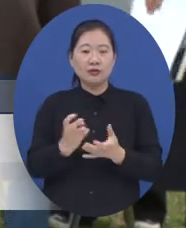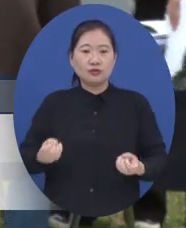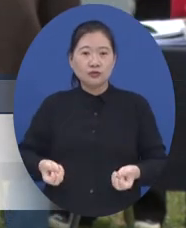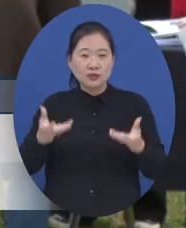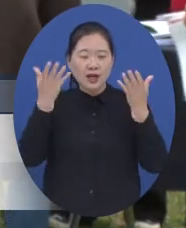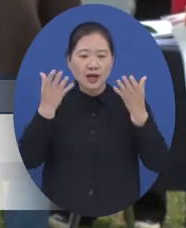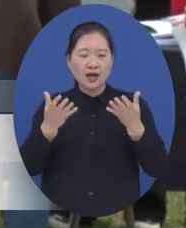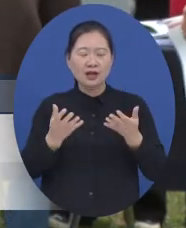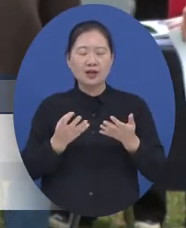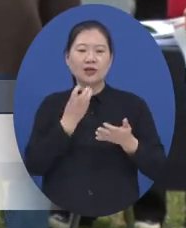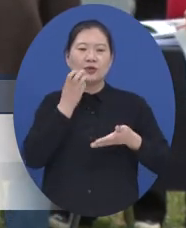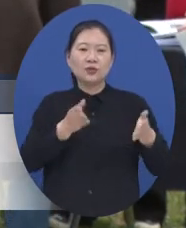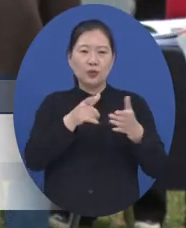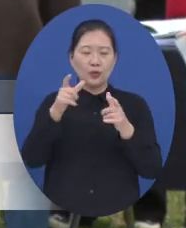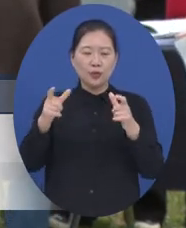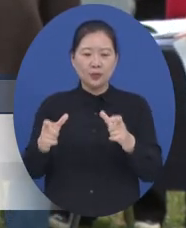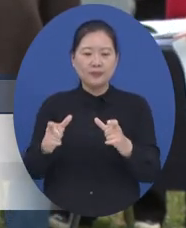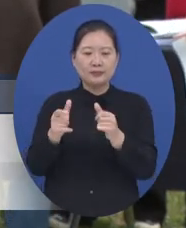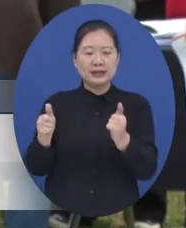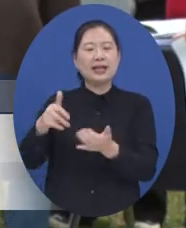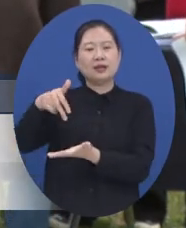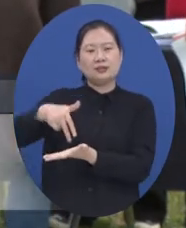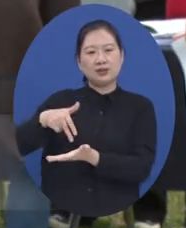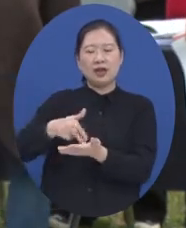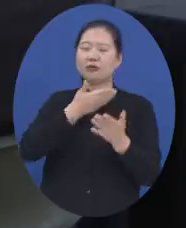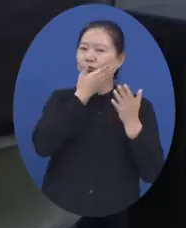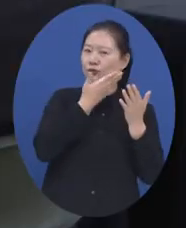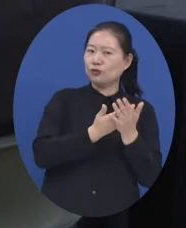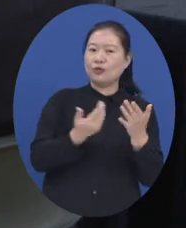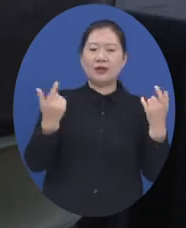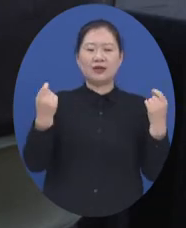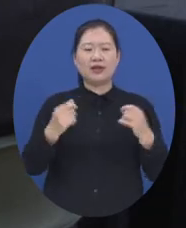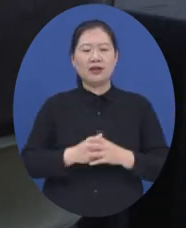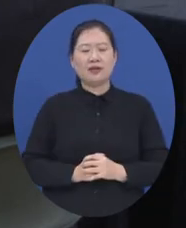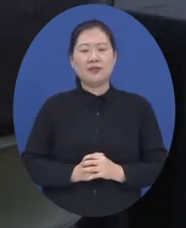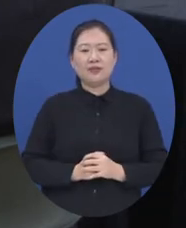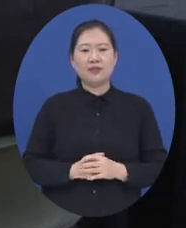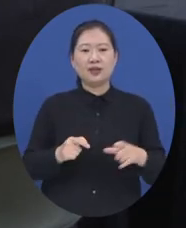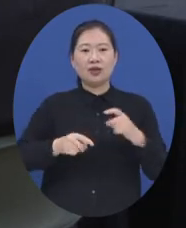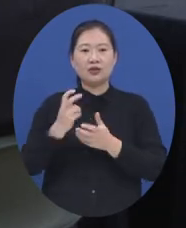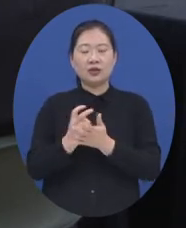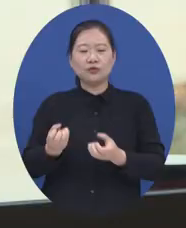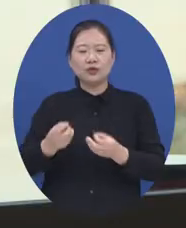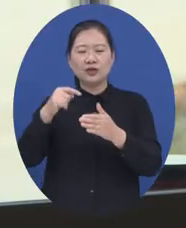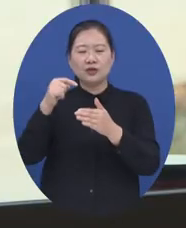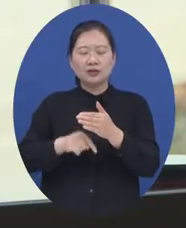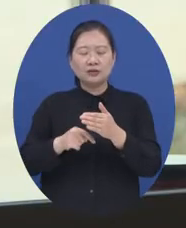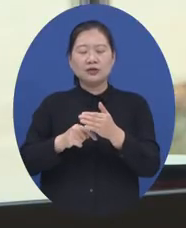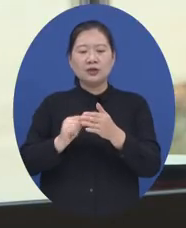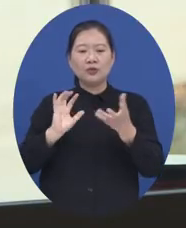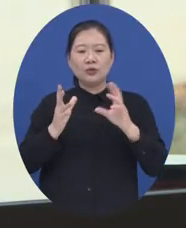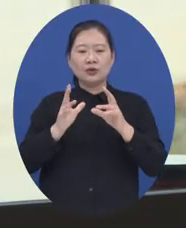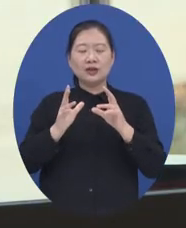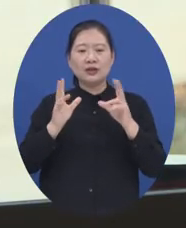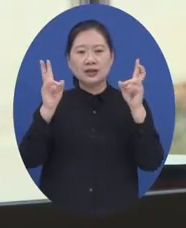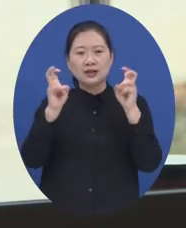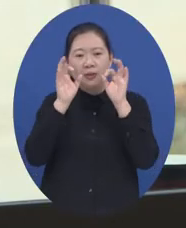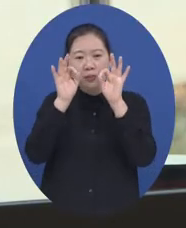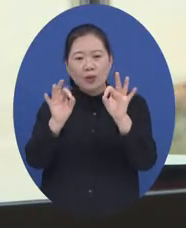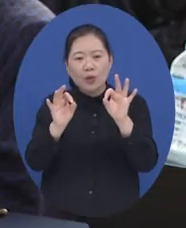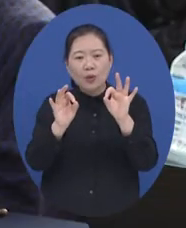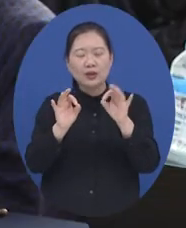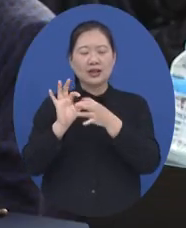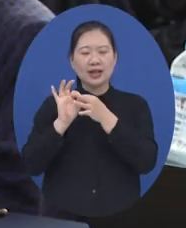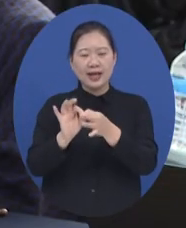경기도 우민 으로서는 아주 중요한 행사입니다 경기도민 정책 축제 중 돈이 된 톤의 재들은 지속적인 수기 토론